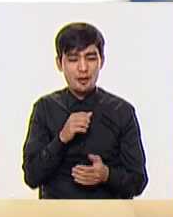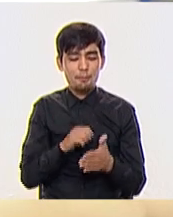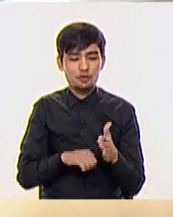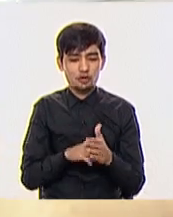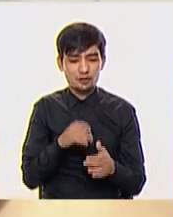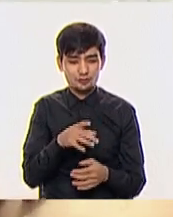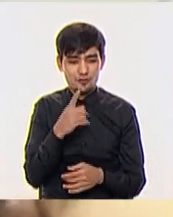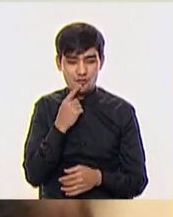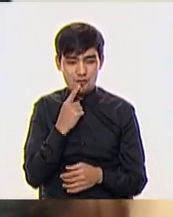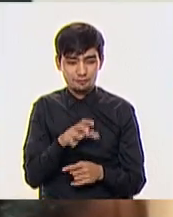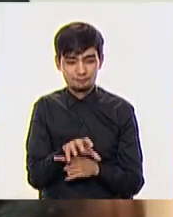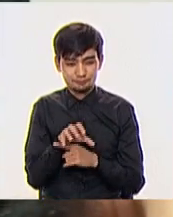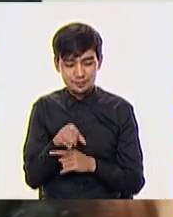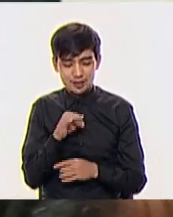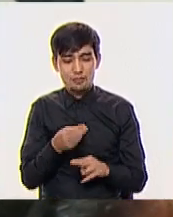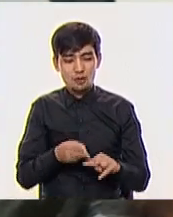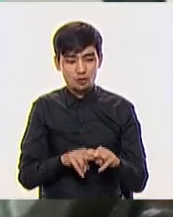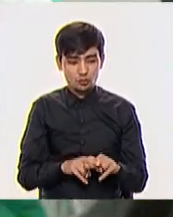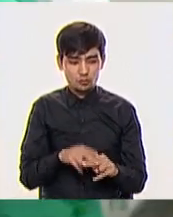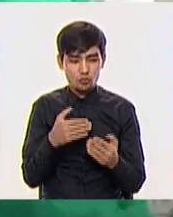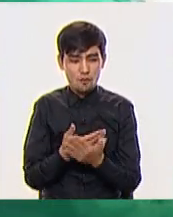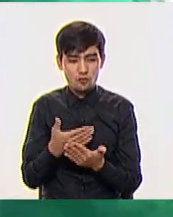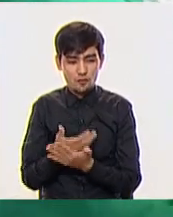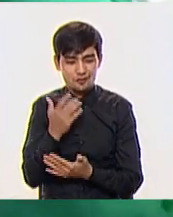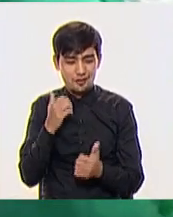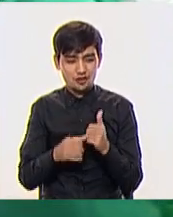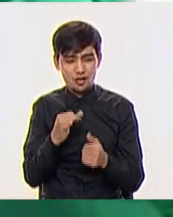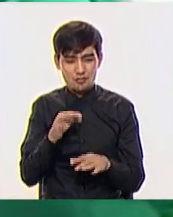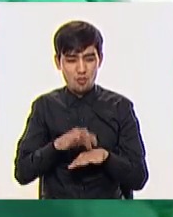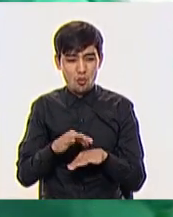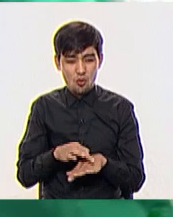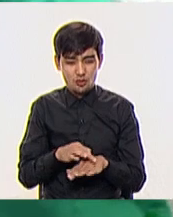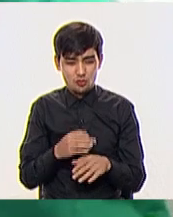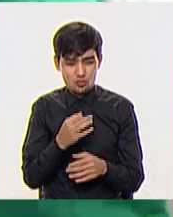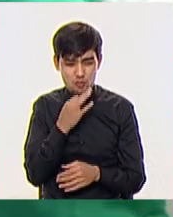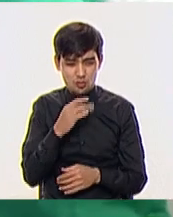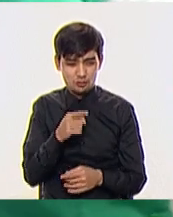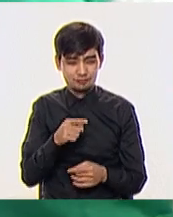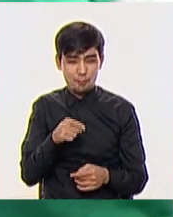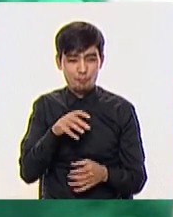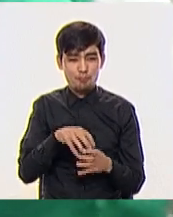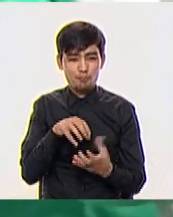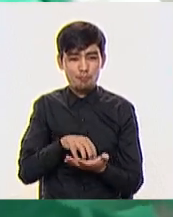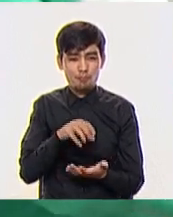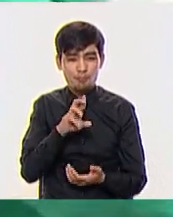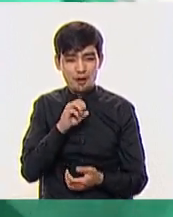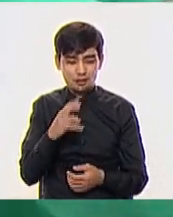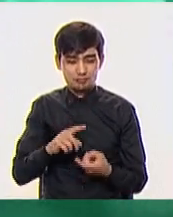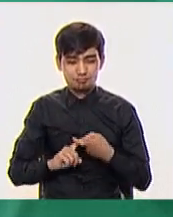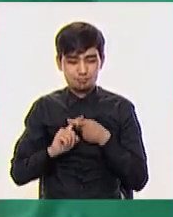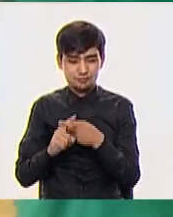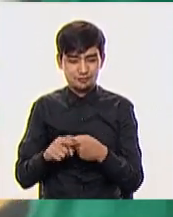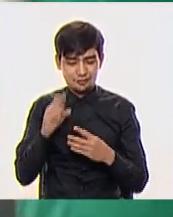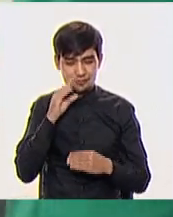процесс қан арқылы жүргізілетін болғандықтан түрлі аурулардың өзі осы банк арқылы жұғуы